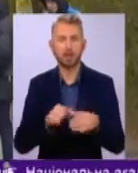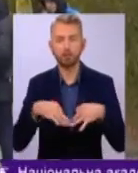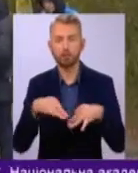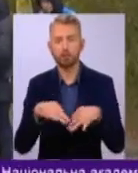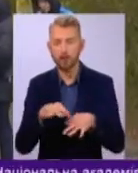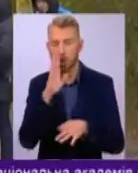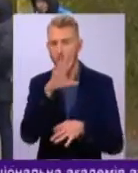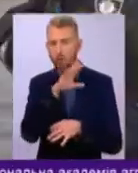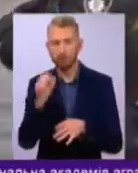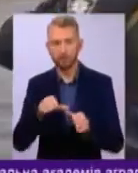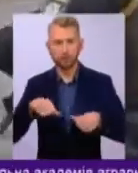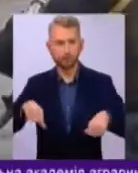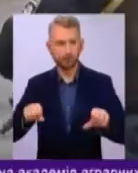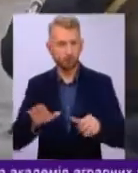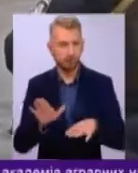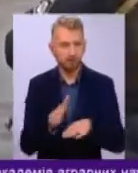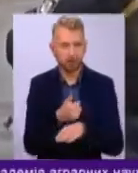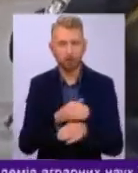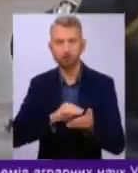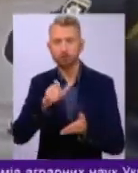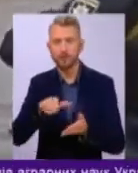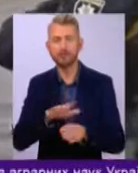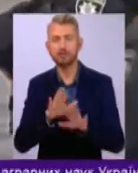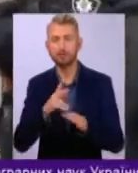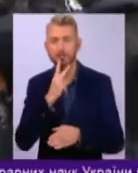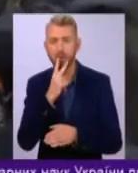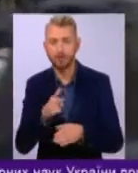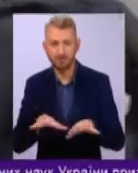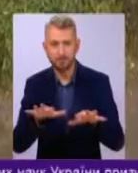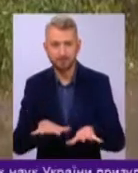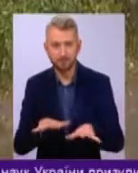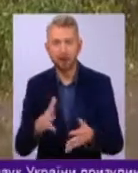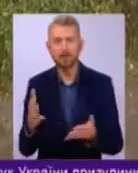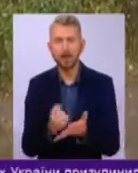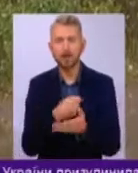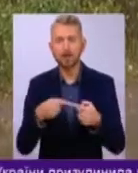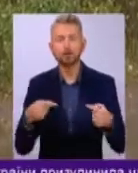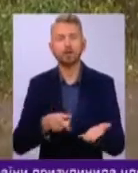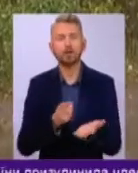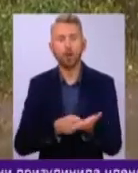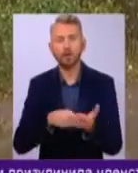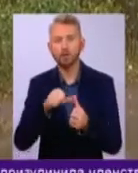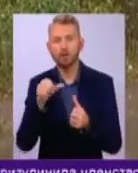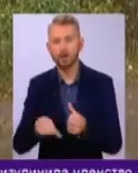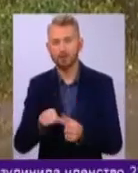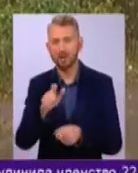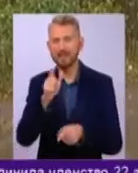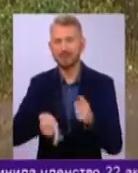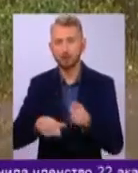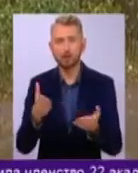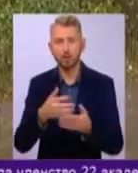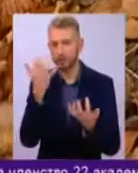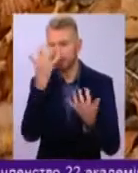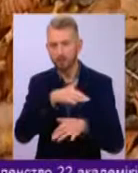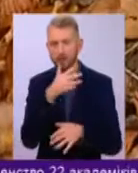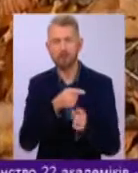зняли оточення. І журналісти змогли не лише побачити засідку нападників, а й знайти речові докази. Зокрема, відстріляну гільзу, яку не